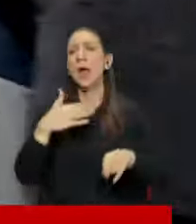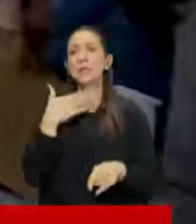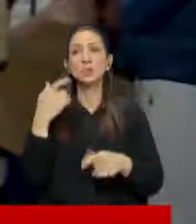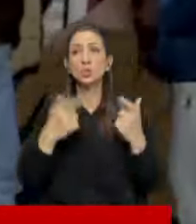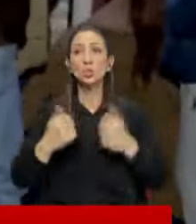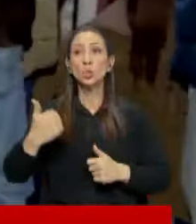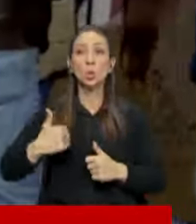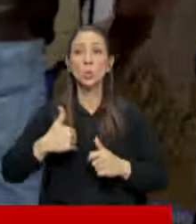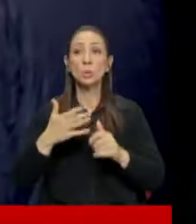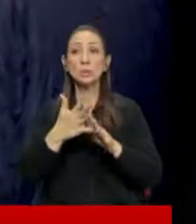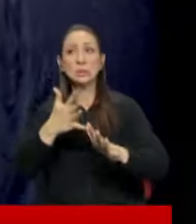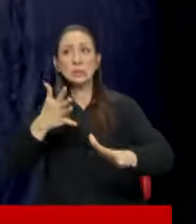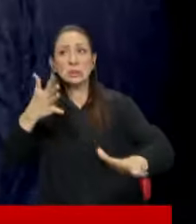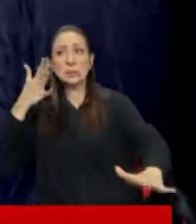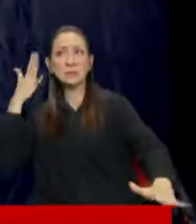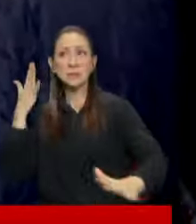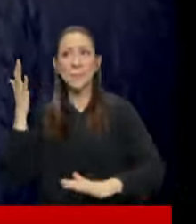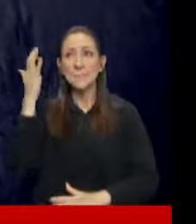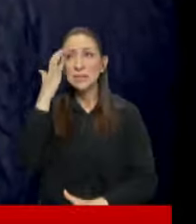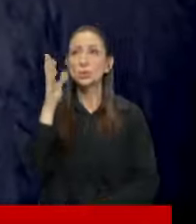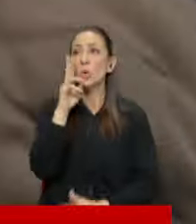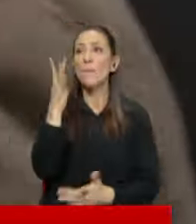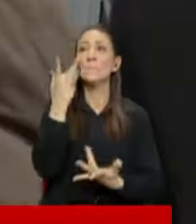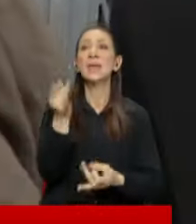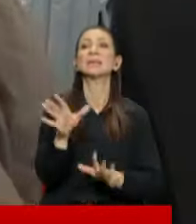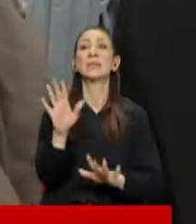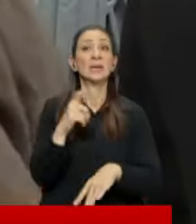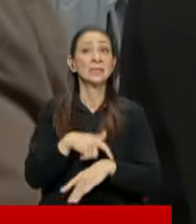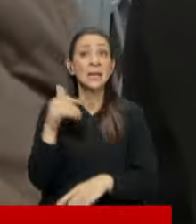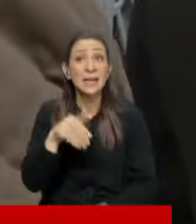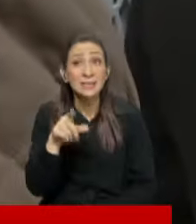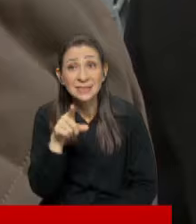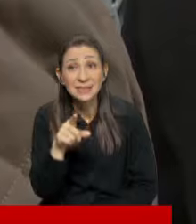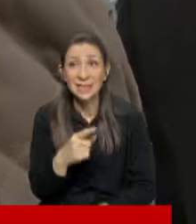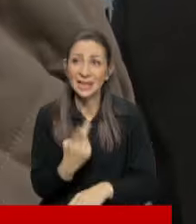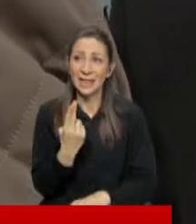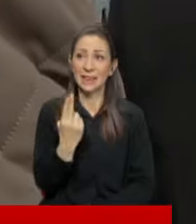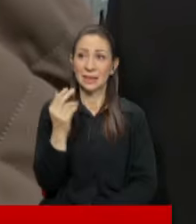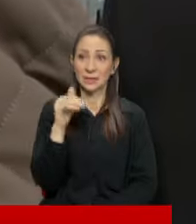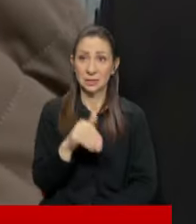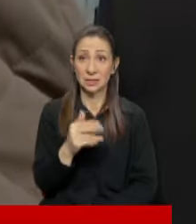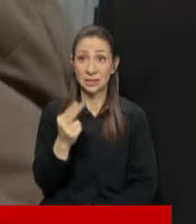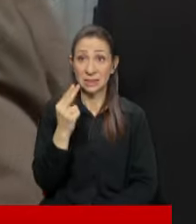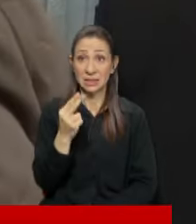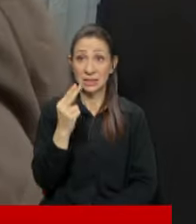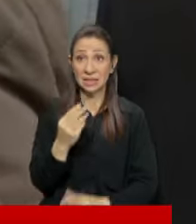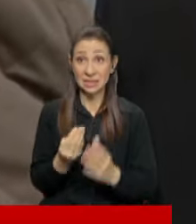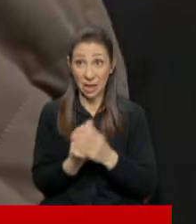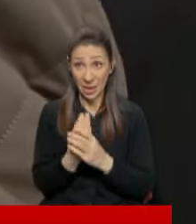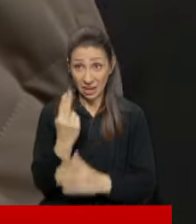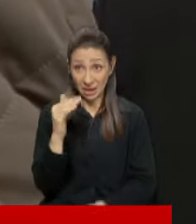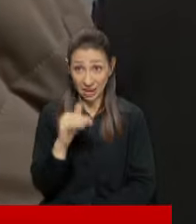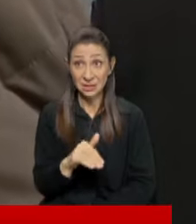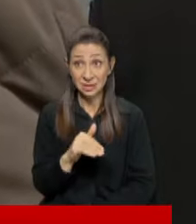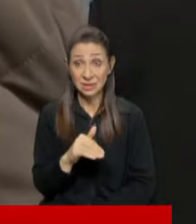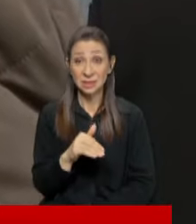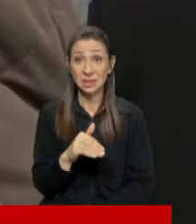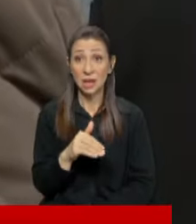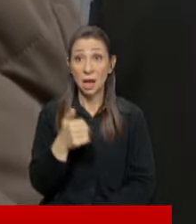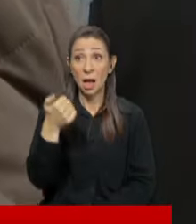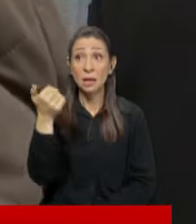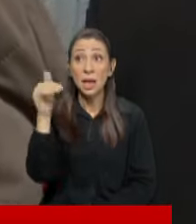süt kurumu önünde uzun et kuyruklarının başı sonu belli değil. Kaçta geldiniz acaba? 7'de. 7'de. Sabah 7'de geldiniz. Evet, evet.